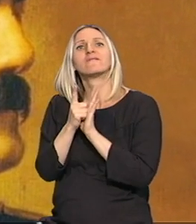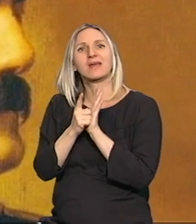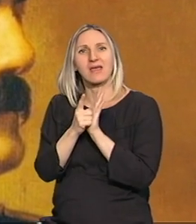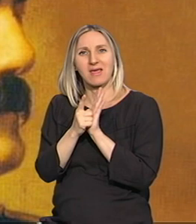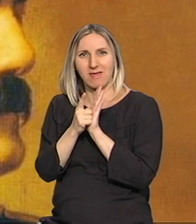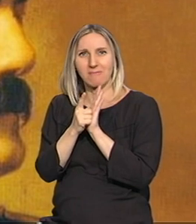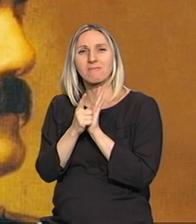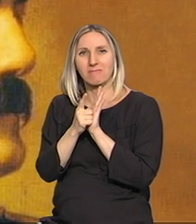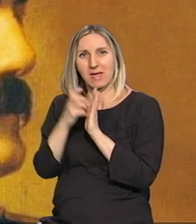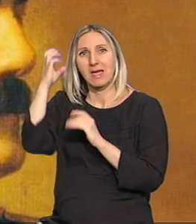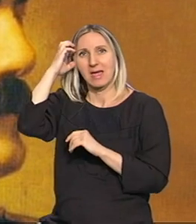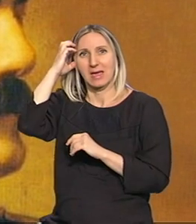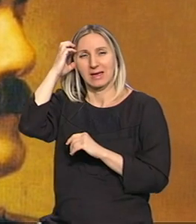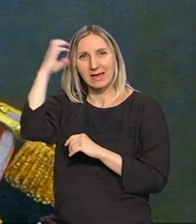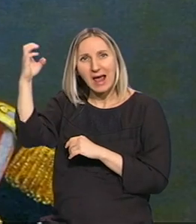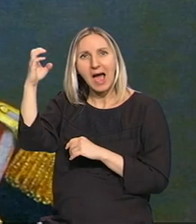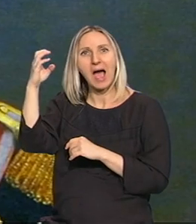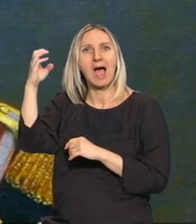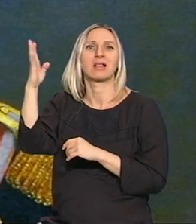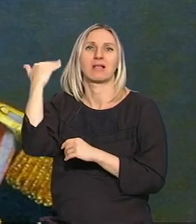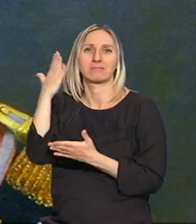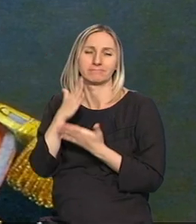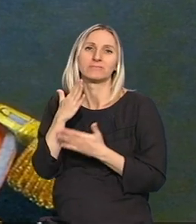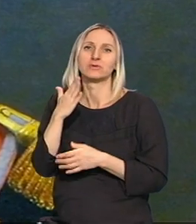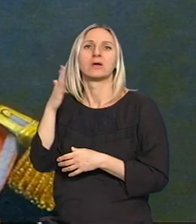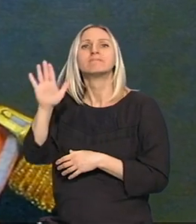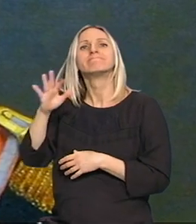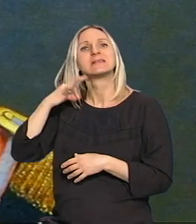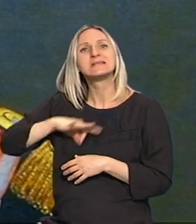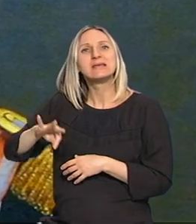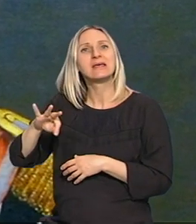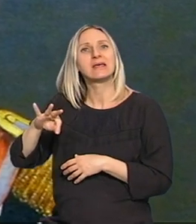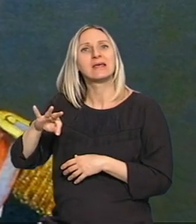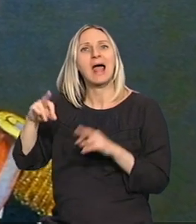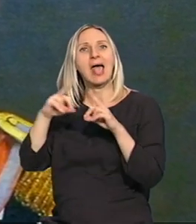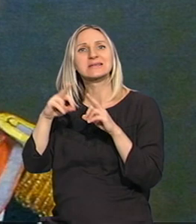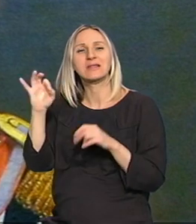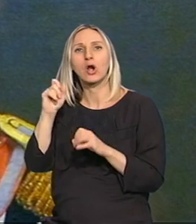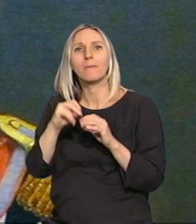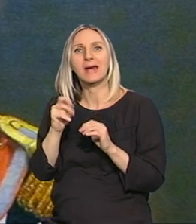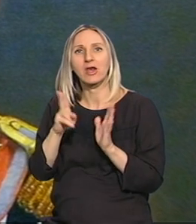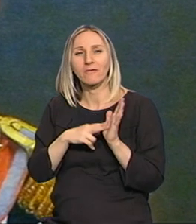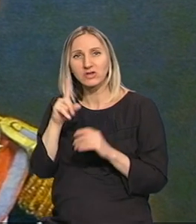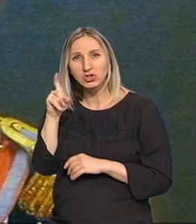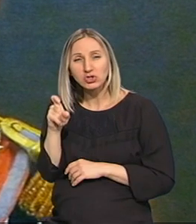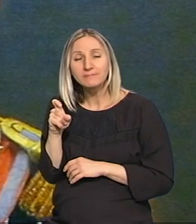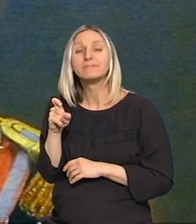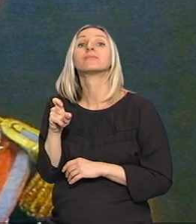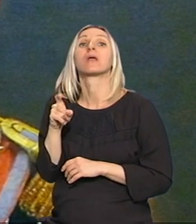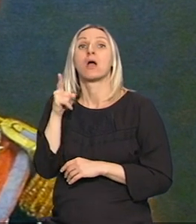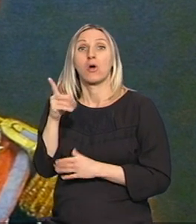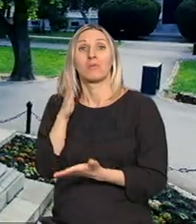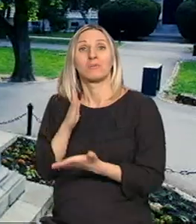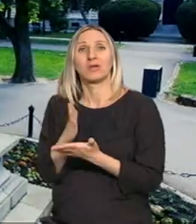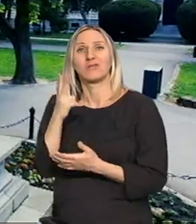eks, kralja Milana i njegovog sina Aleksandra Obrenovića, koji su došli za